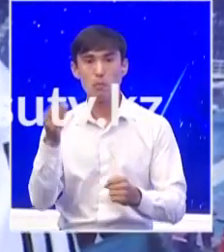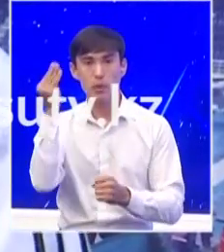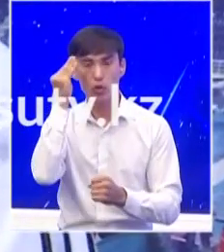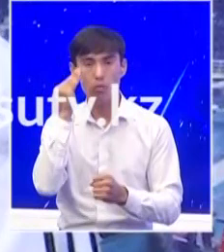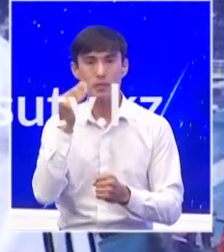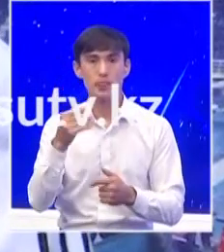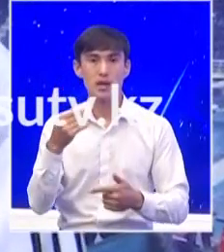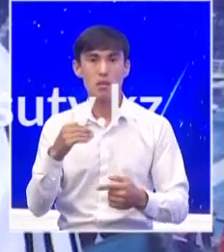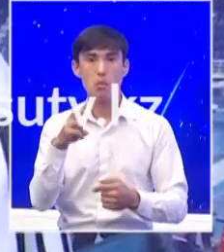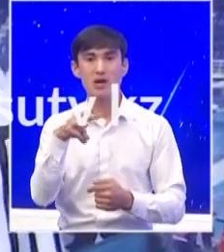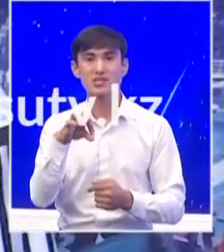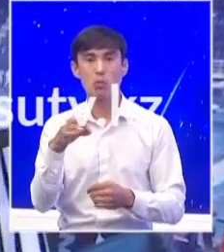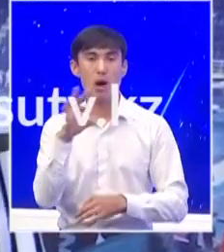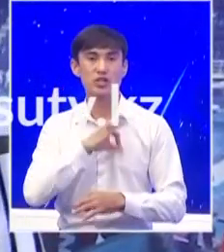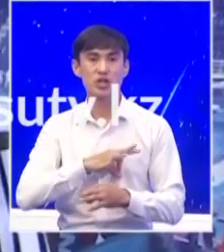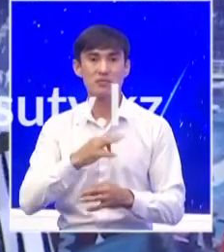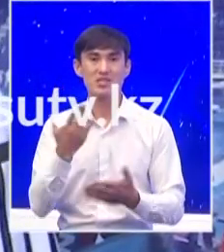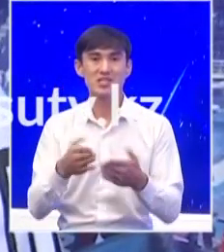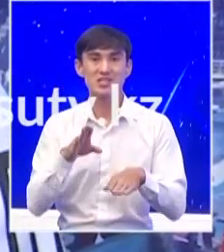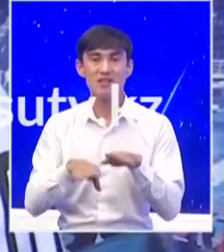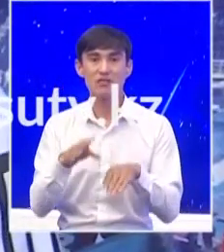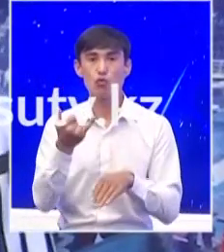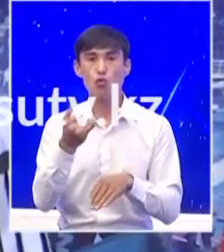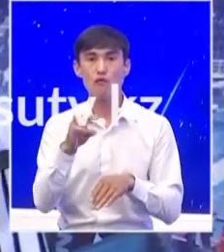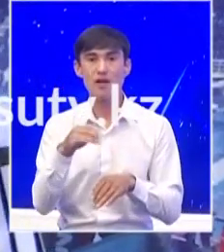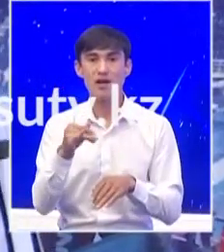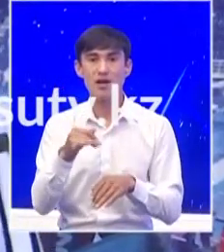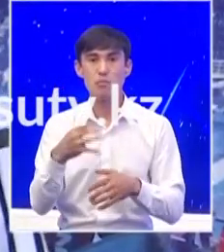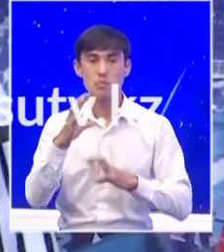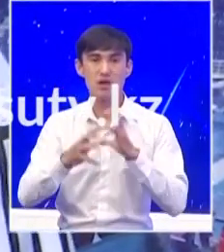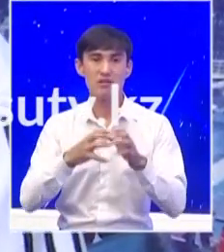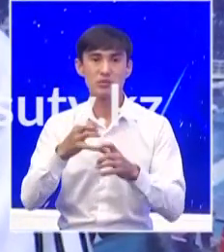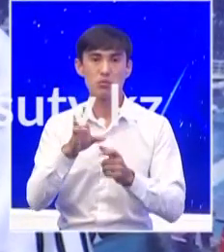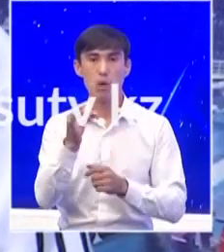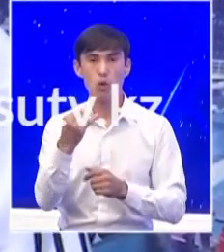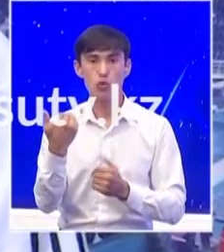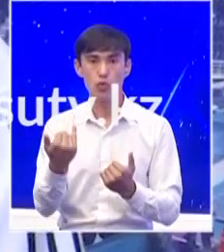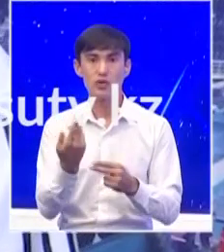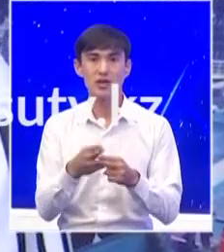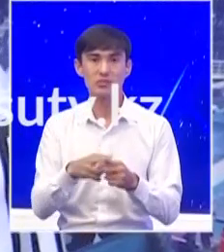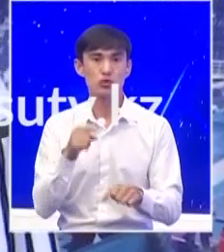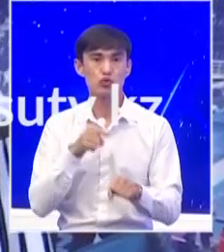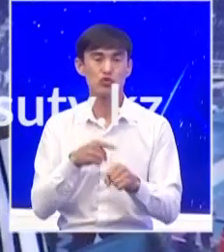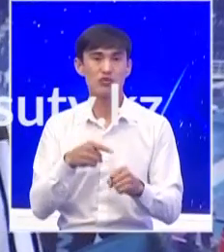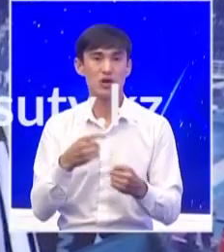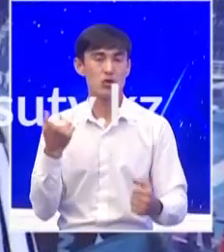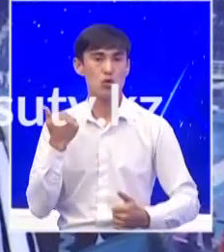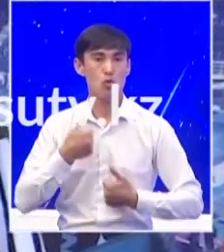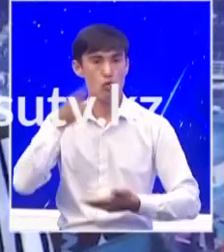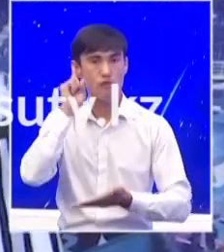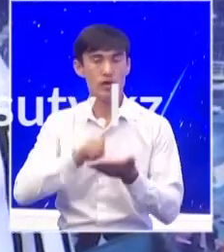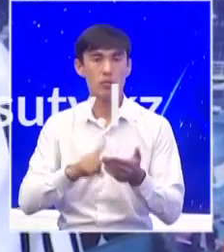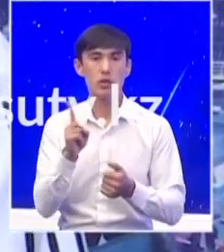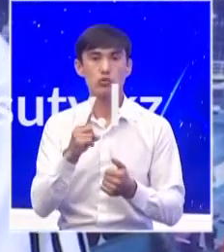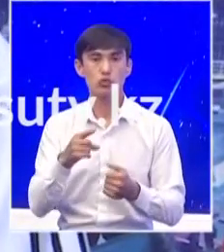из Мангыстау по очкам. Если сравнивать первенство в Уфе с прошлогодним мировым чемпионатом в Баку, то на этот раз я чувствовал себя гораздо увереннее, потому